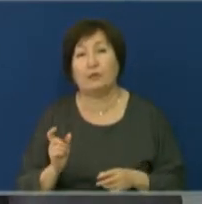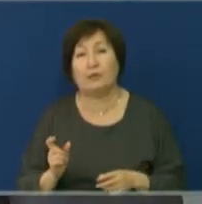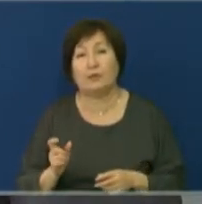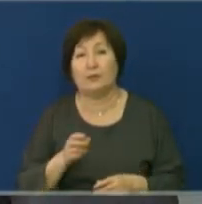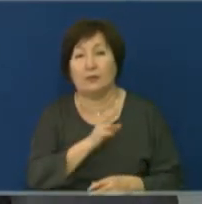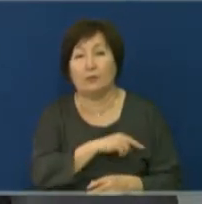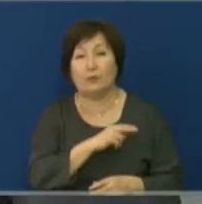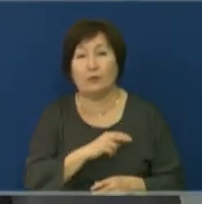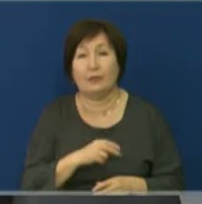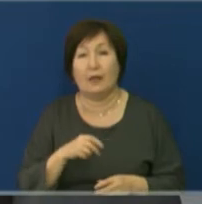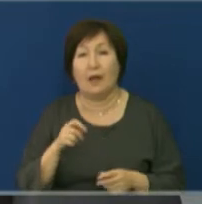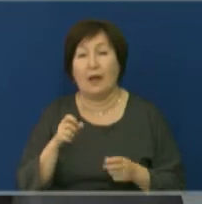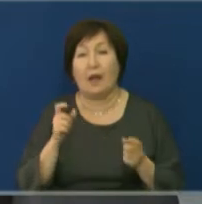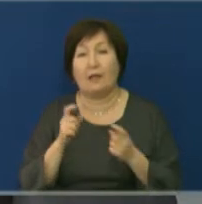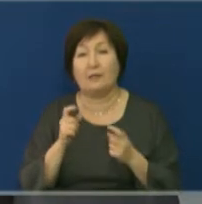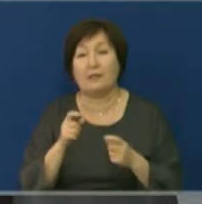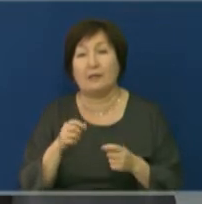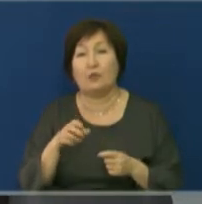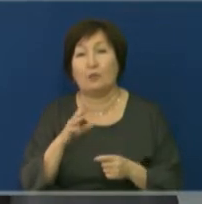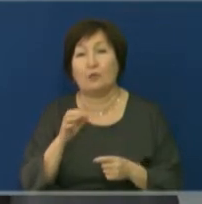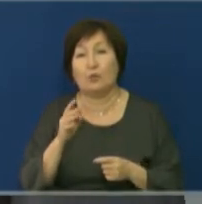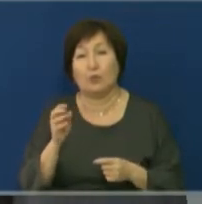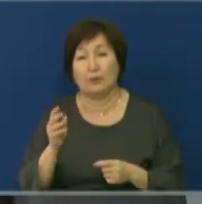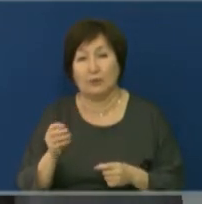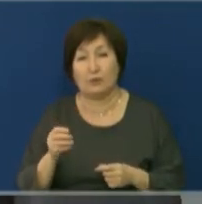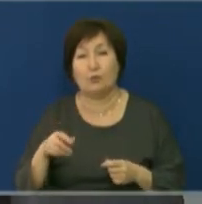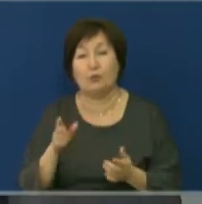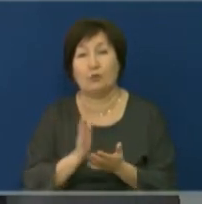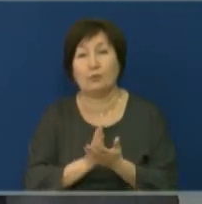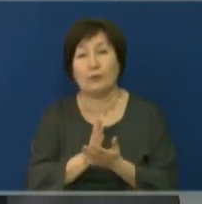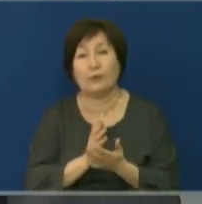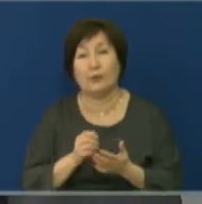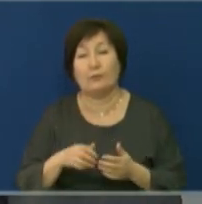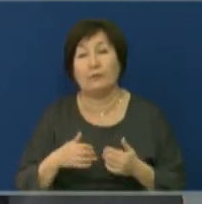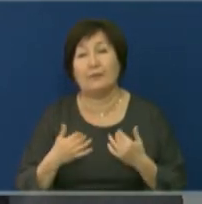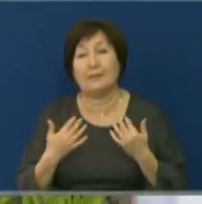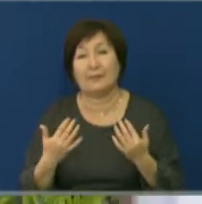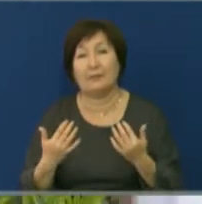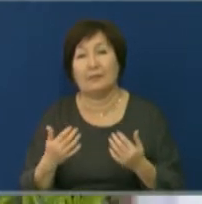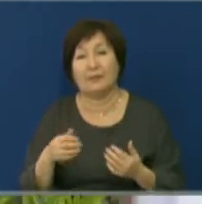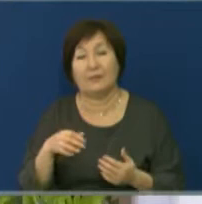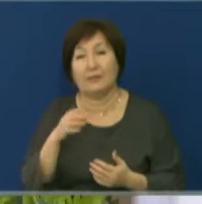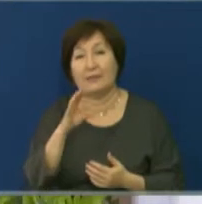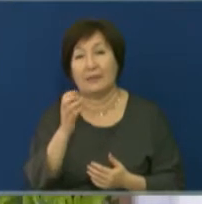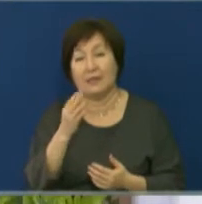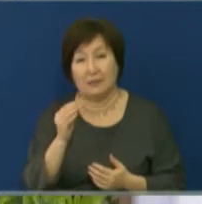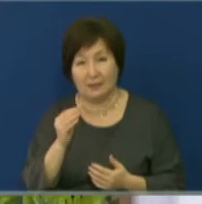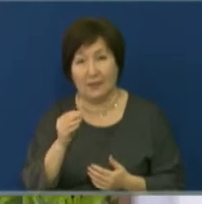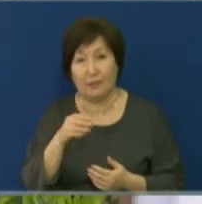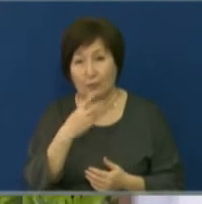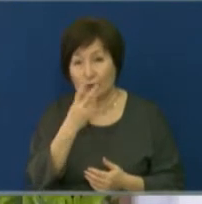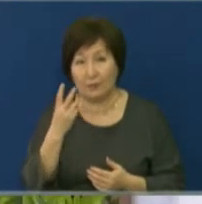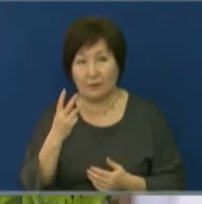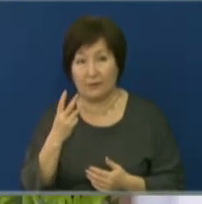принять активное участие. Там есть некоторые требования, которые размещены на нашем сайте. В завершении